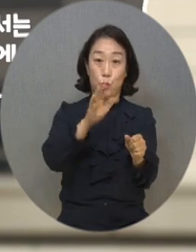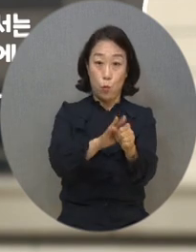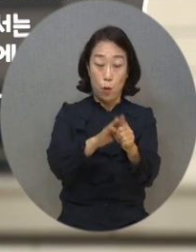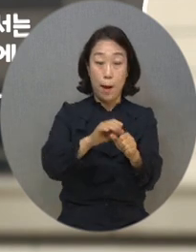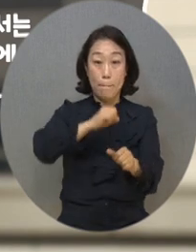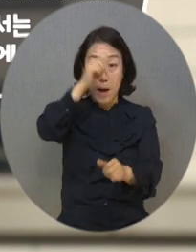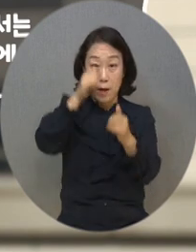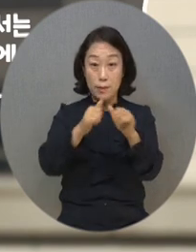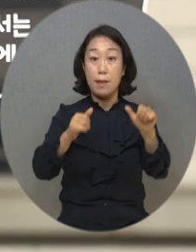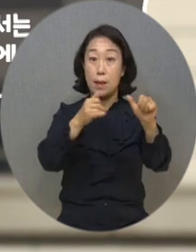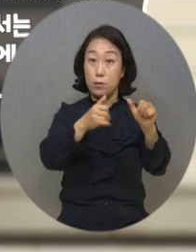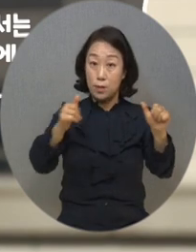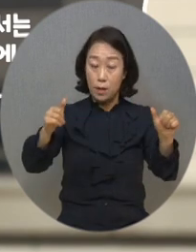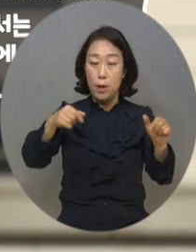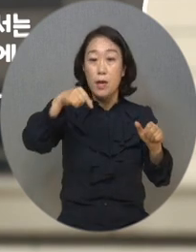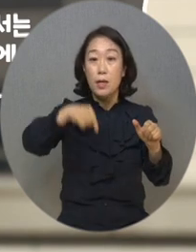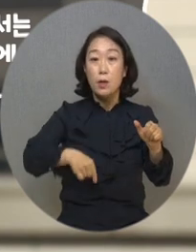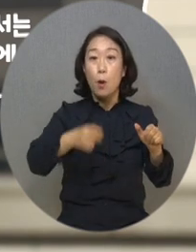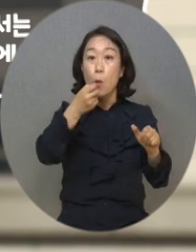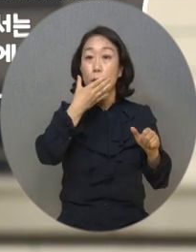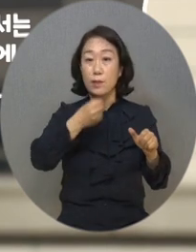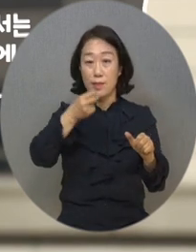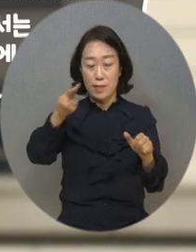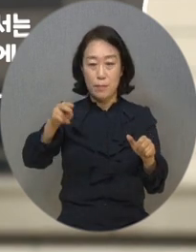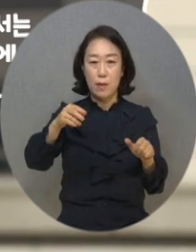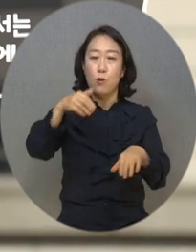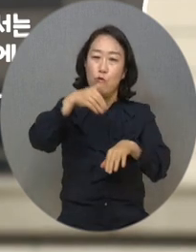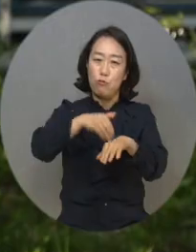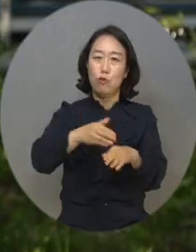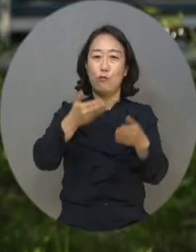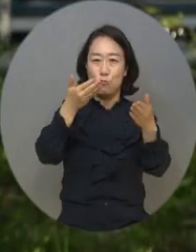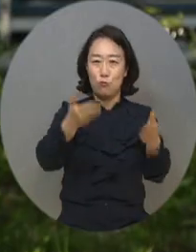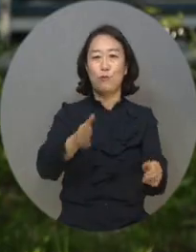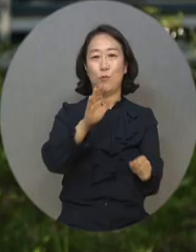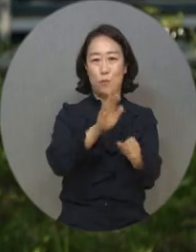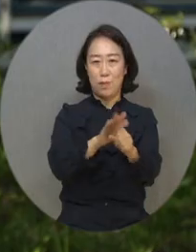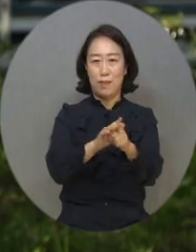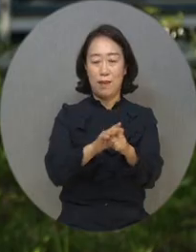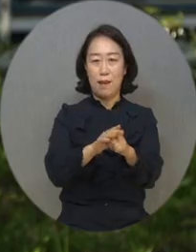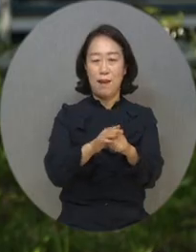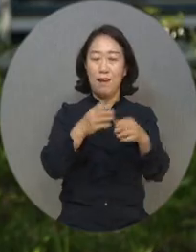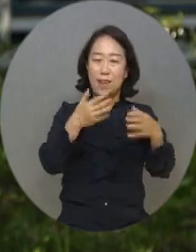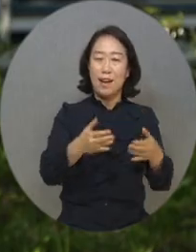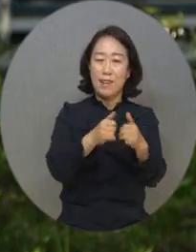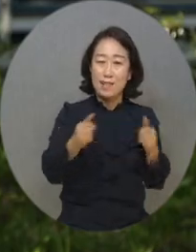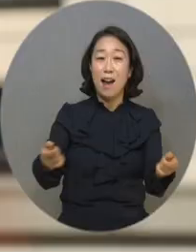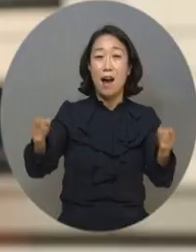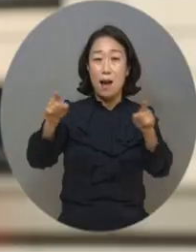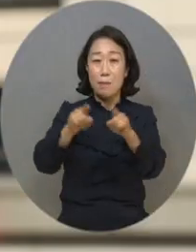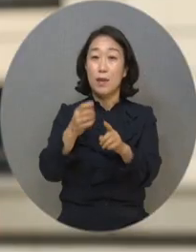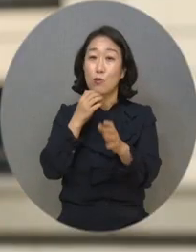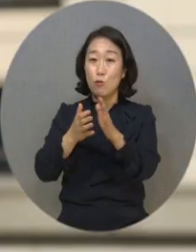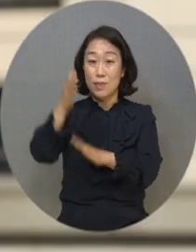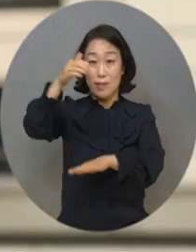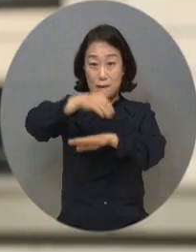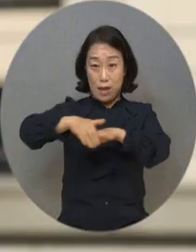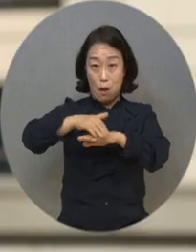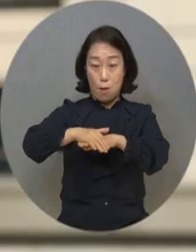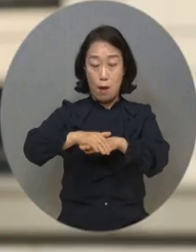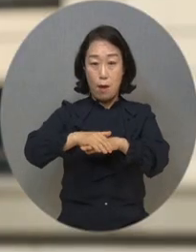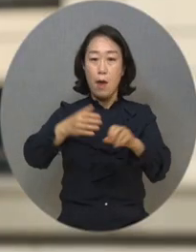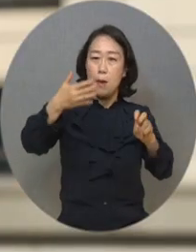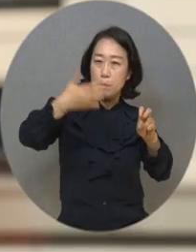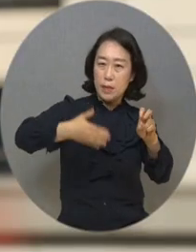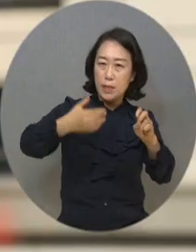우수자 5명에게는 복지TV에서 인턴십 기회를 제공합니다. 약자와의 동행, 서울시와 함께 장애인의